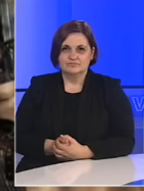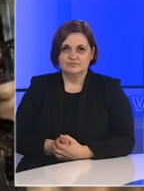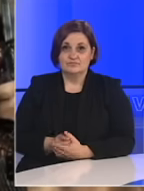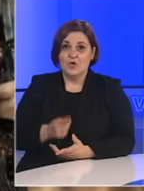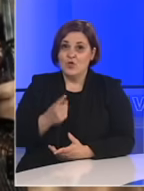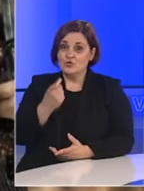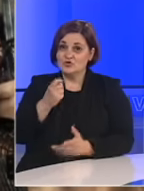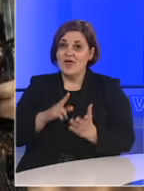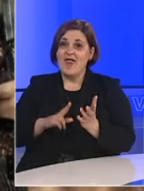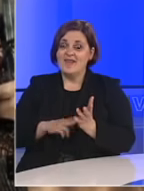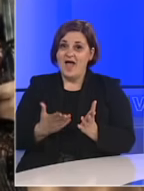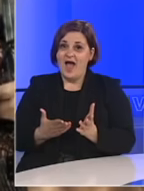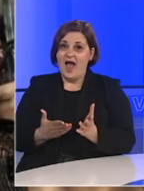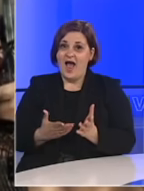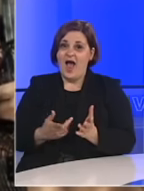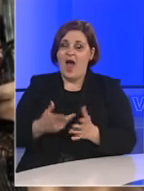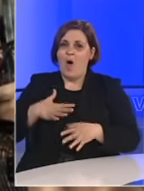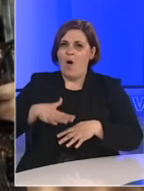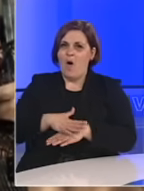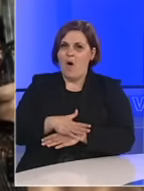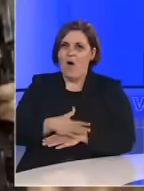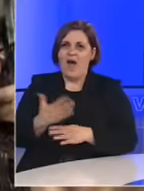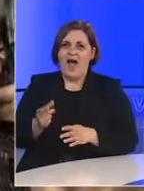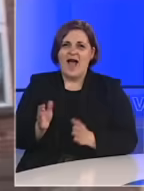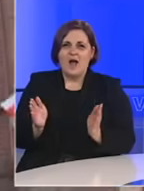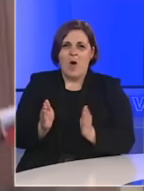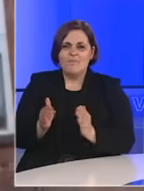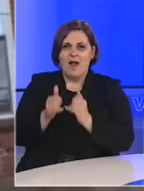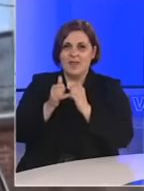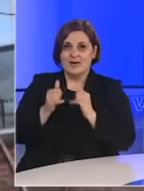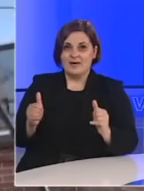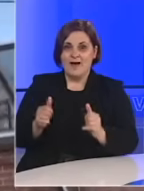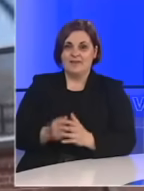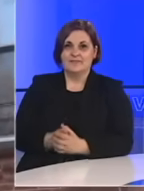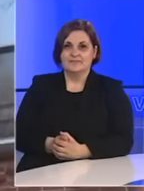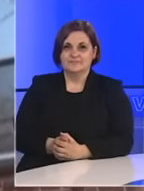To je još jedan način da se New York City osjeća kao mali grad.